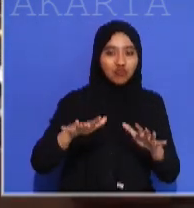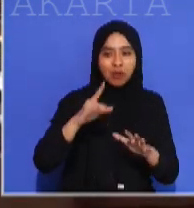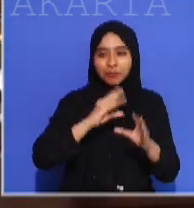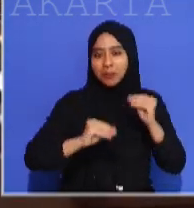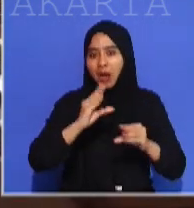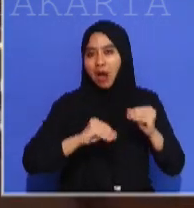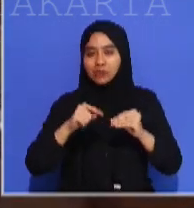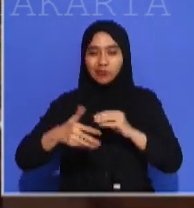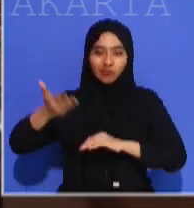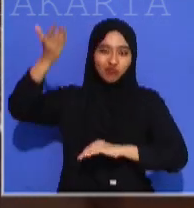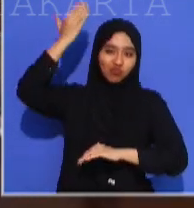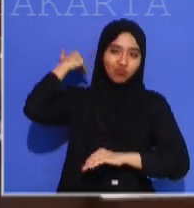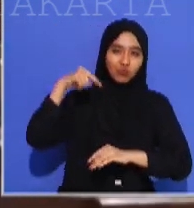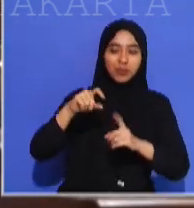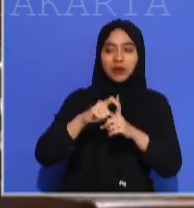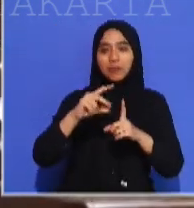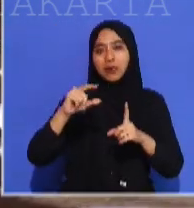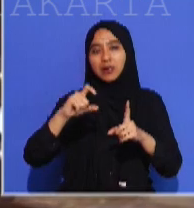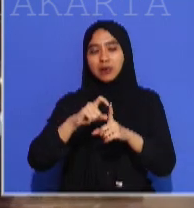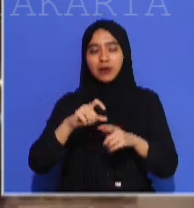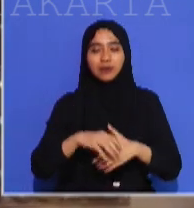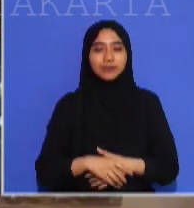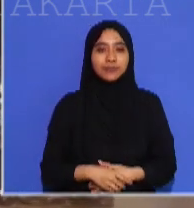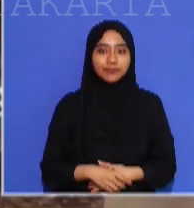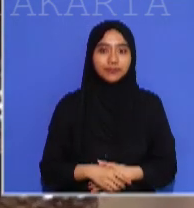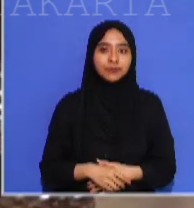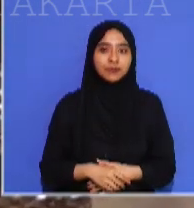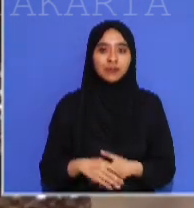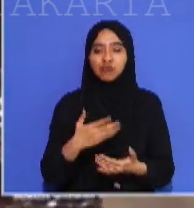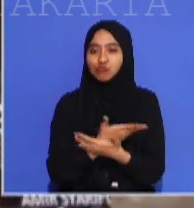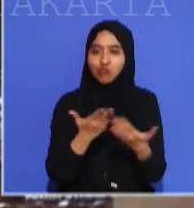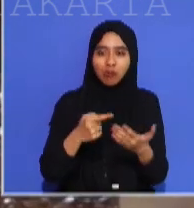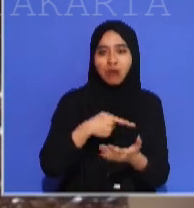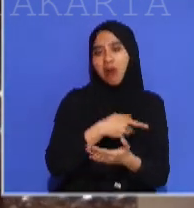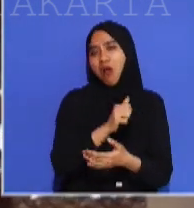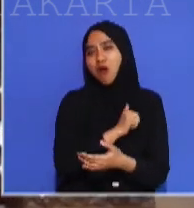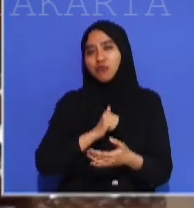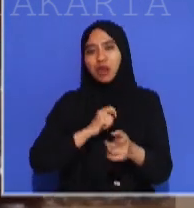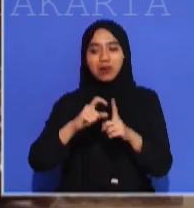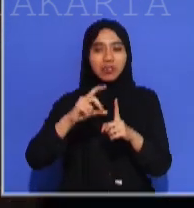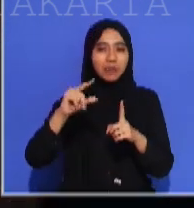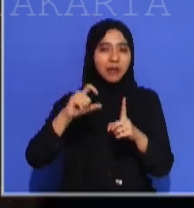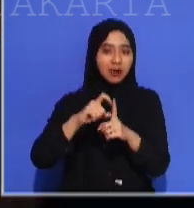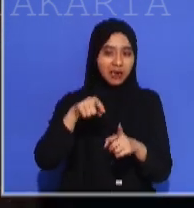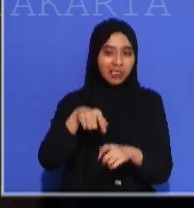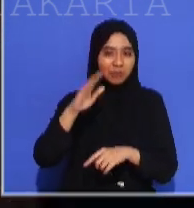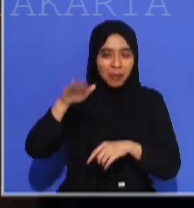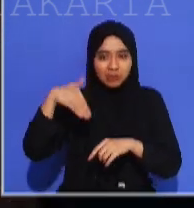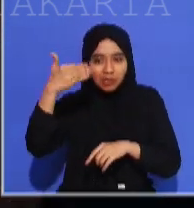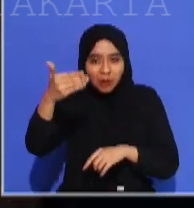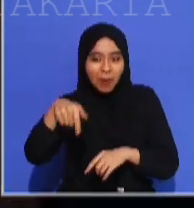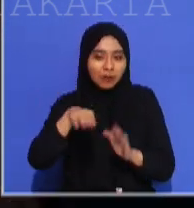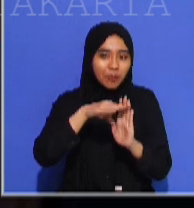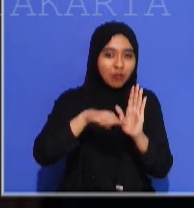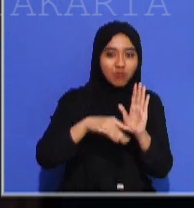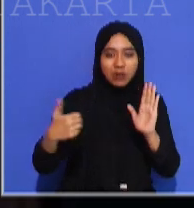oleh pimpinan sementara DPRD DIY. Nuryadi mengajak seluruh anggota DPRD DIY periode mendatang untuk lebih tertib menjalankan